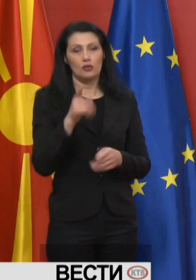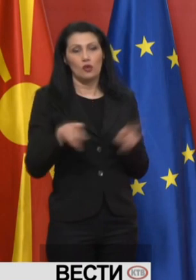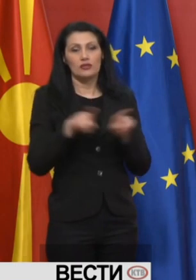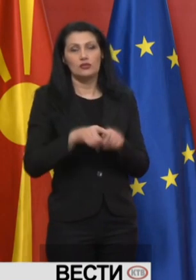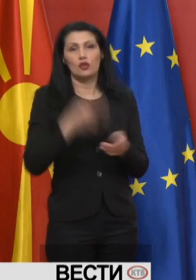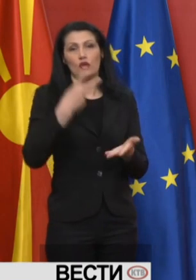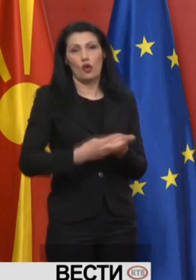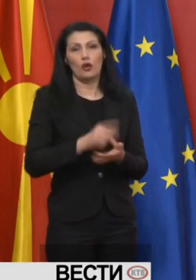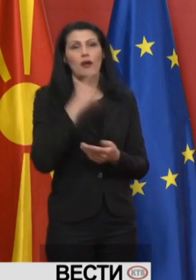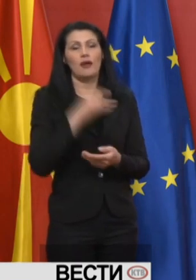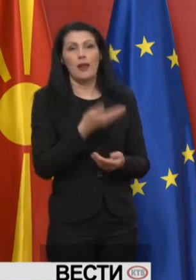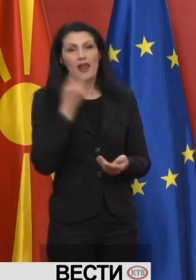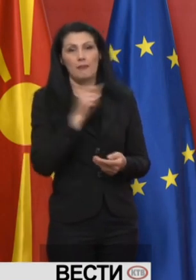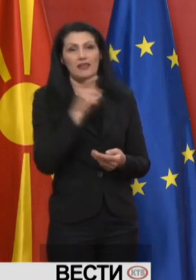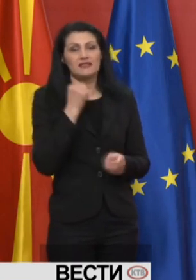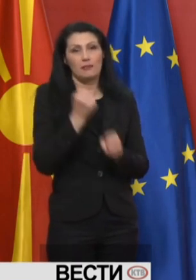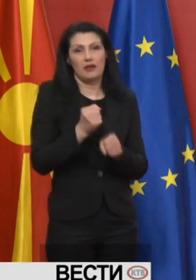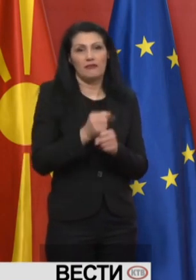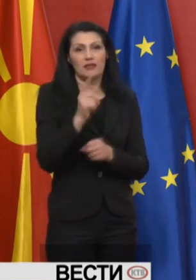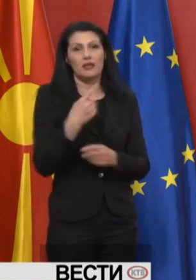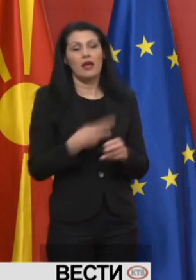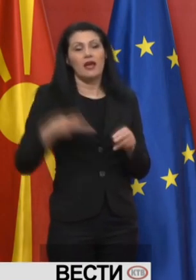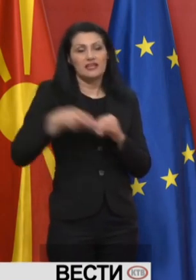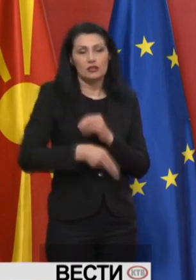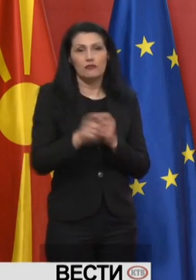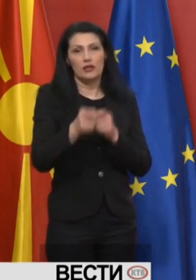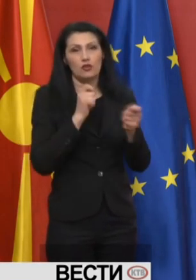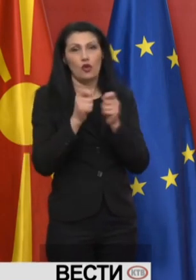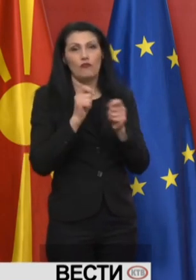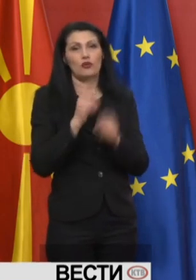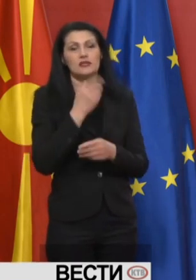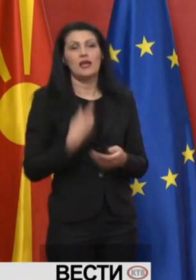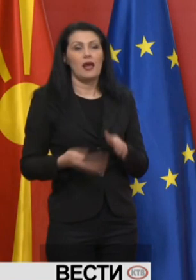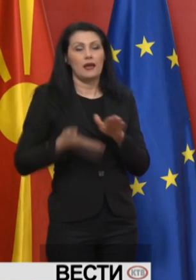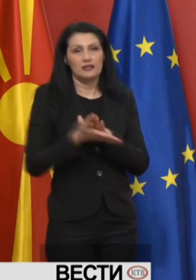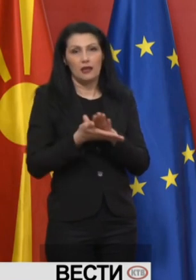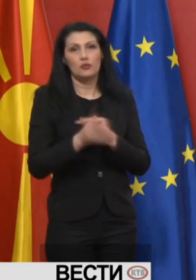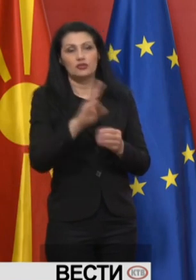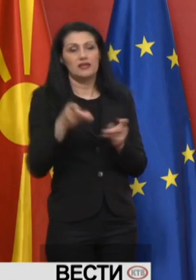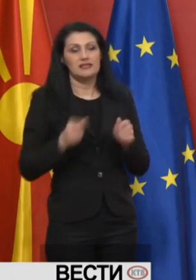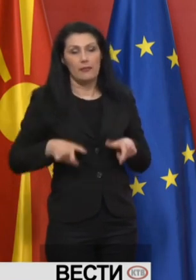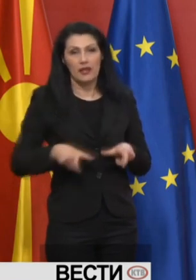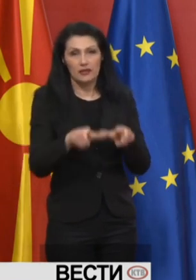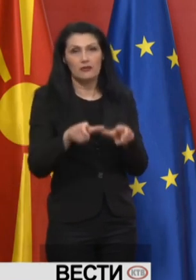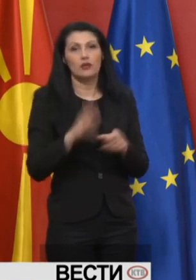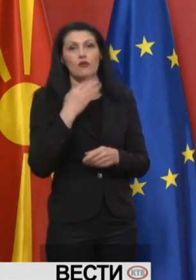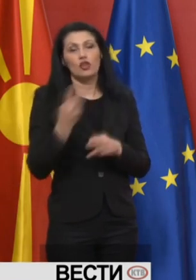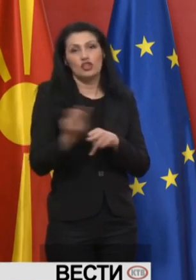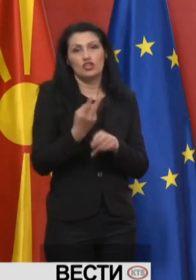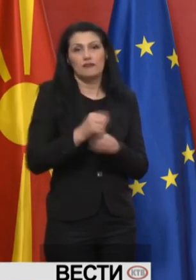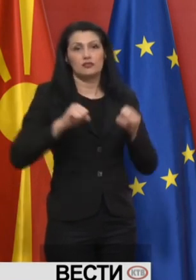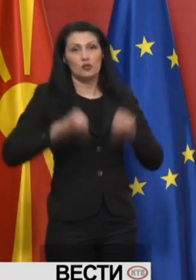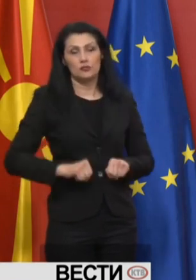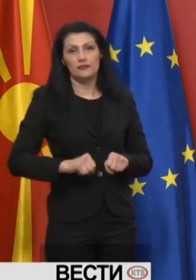рок нема да се врши еднострано раскинување на договорите за закуп на земјоделско земјиште во државна